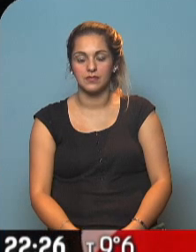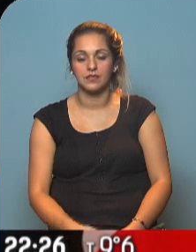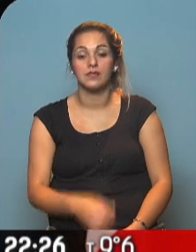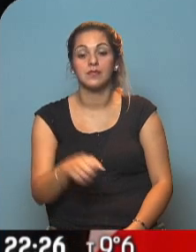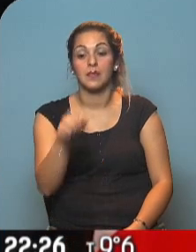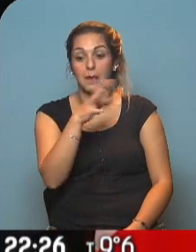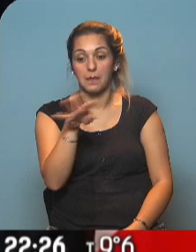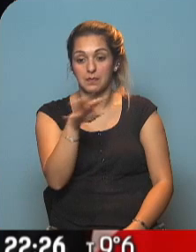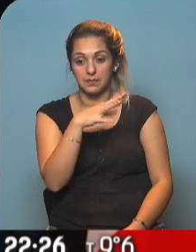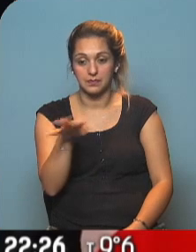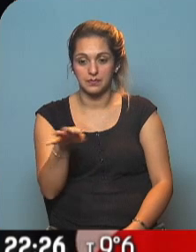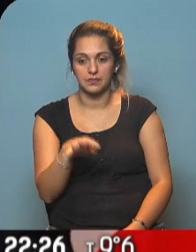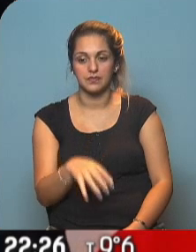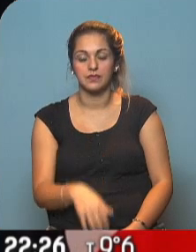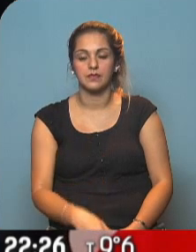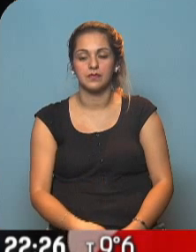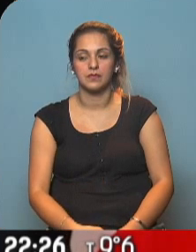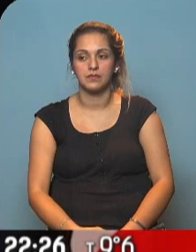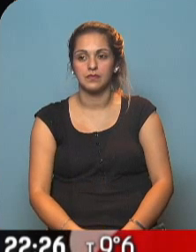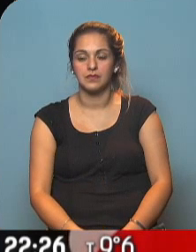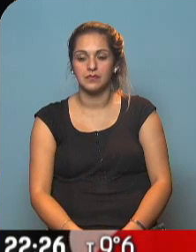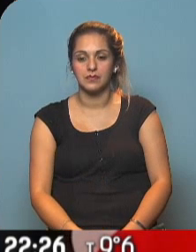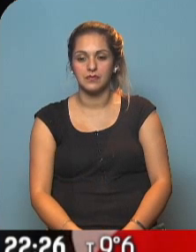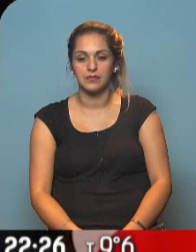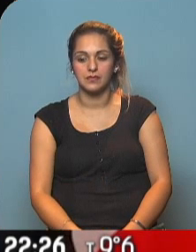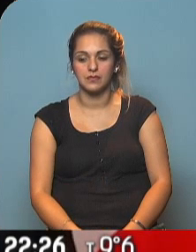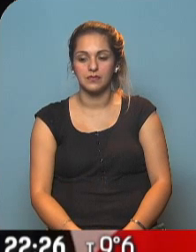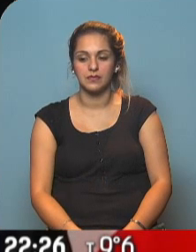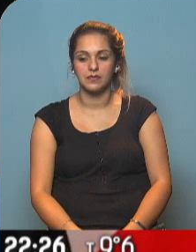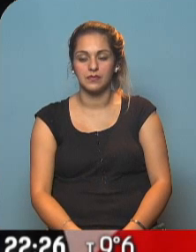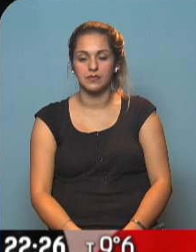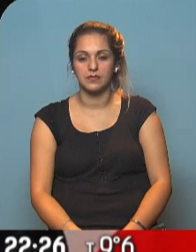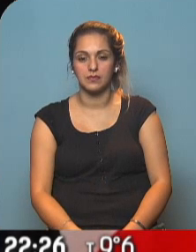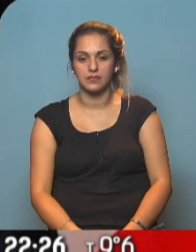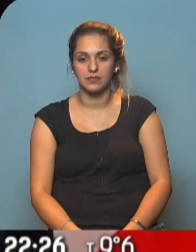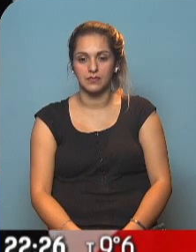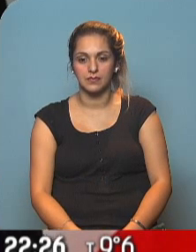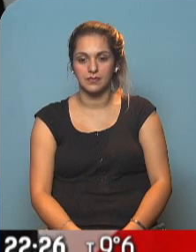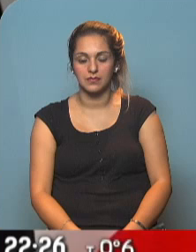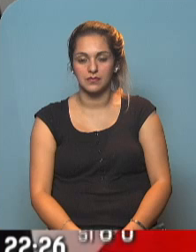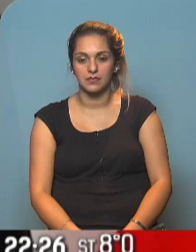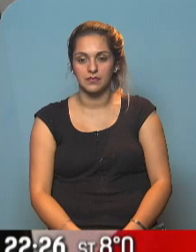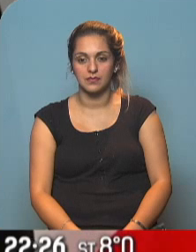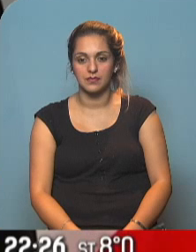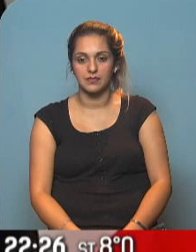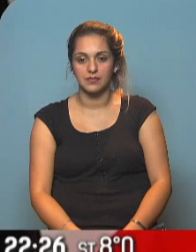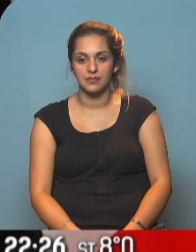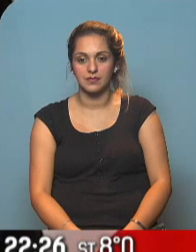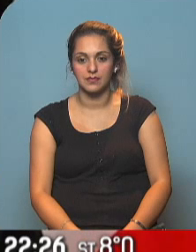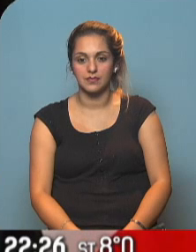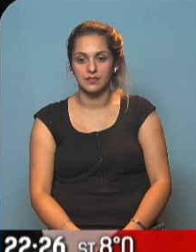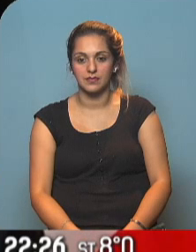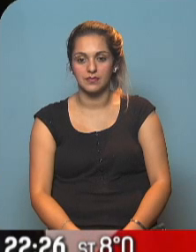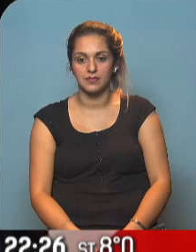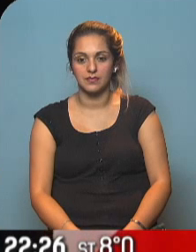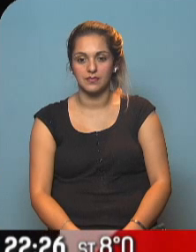vorrei aggiungere che la formazione di un governo politico è di gran lunga la migliore soluzione